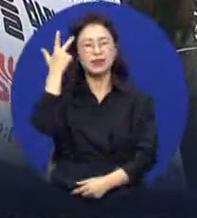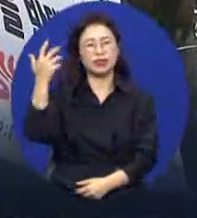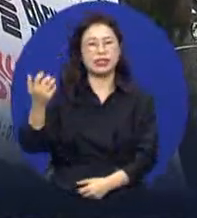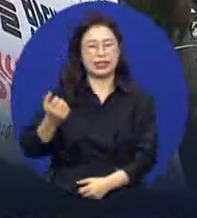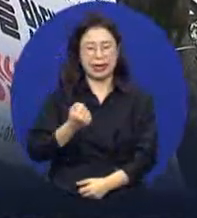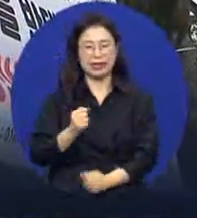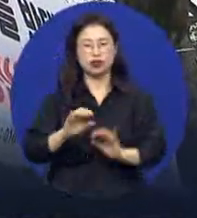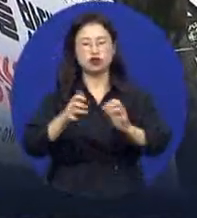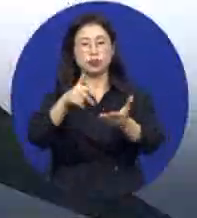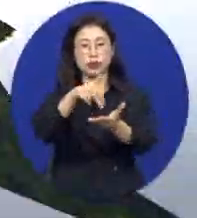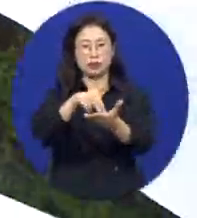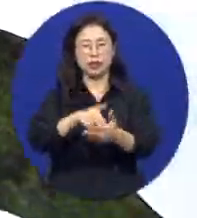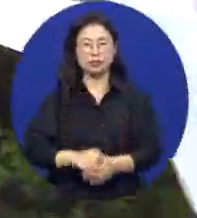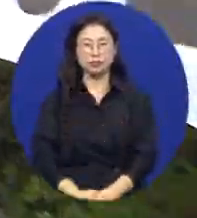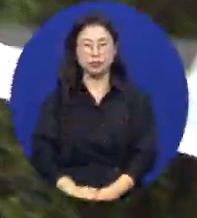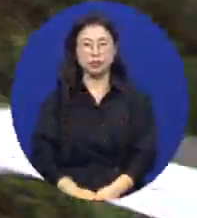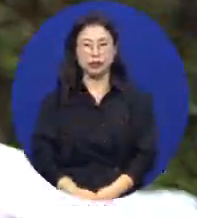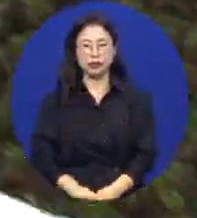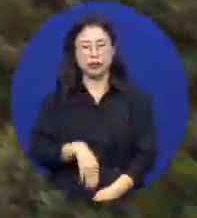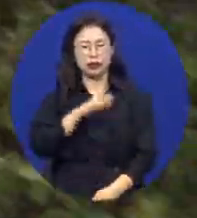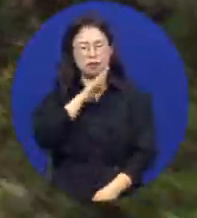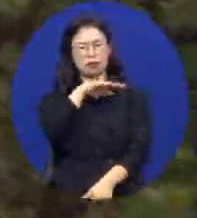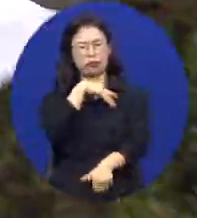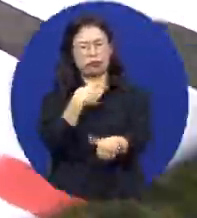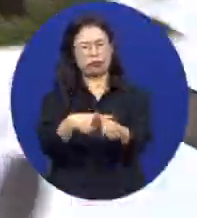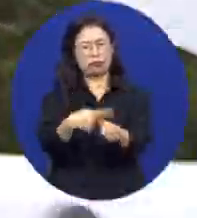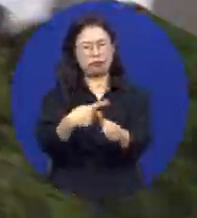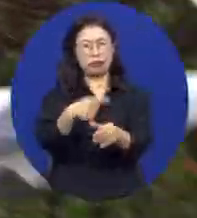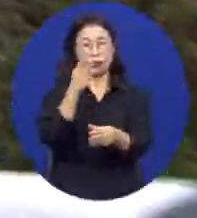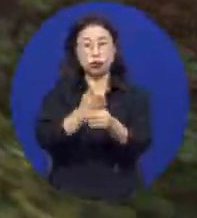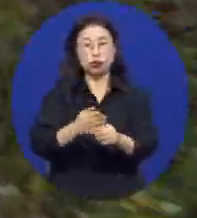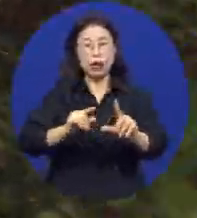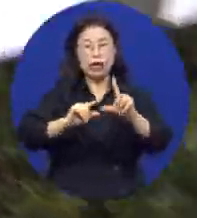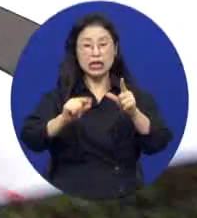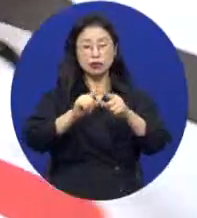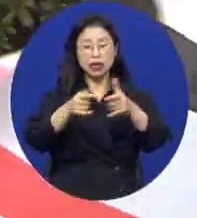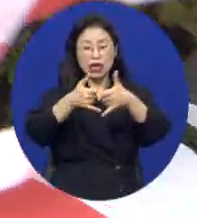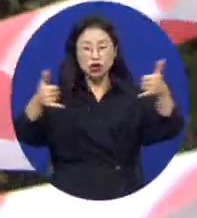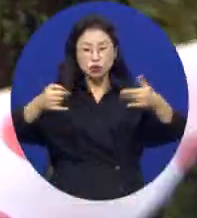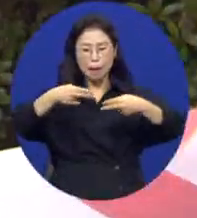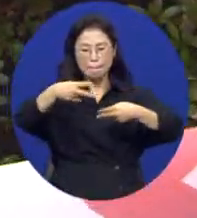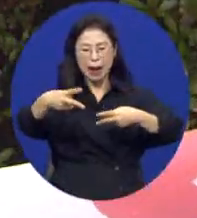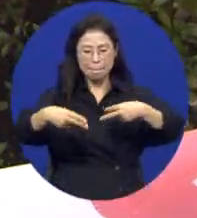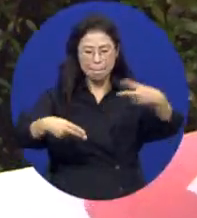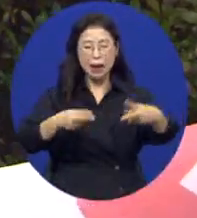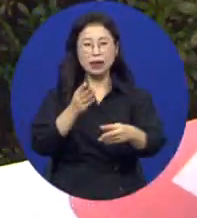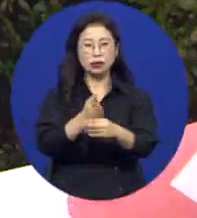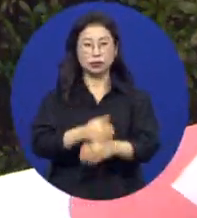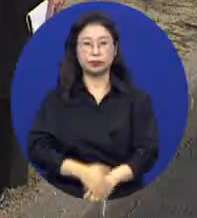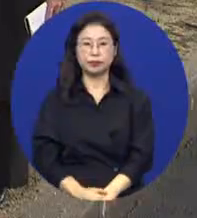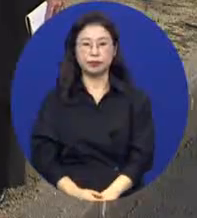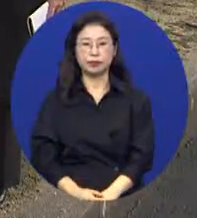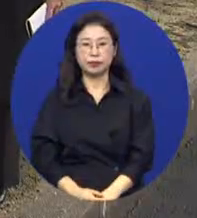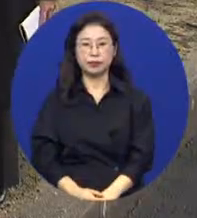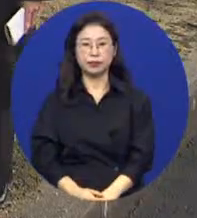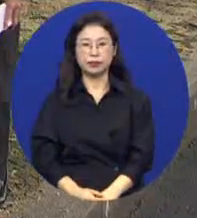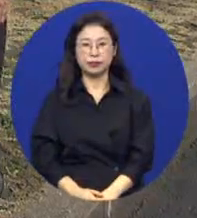가진 국민으로서 당장 거센 비판이 일면서 일부 현수막은 훼손되기도 했습니다